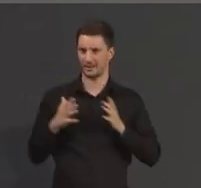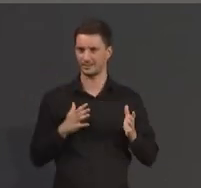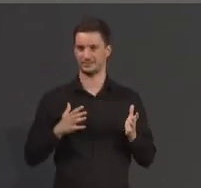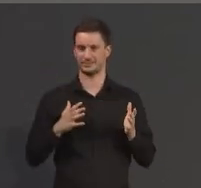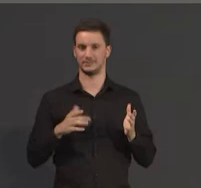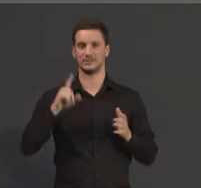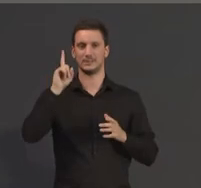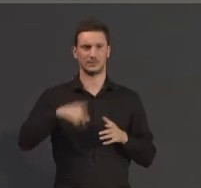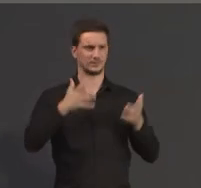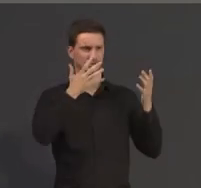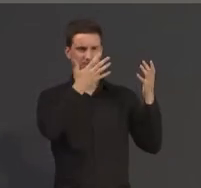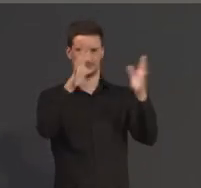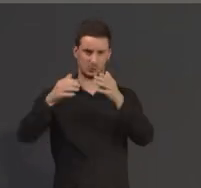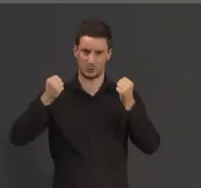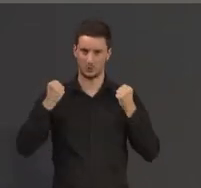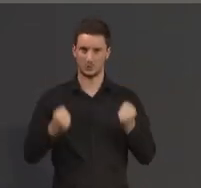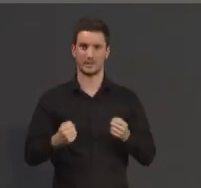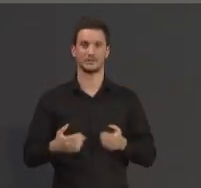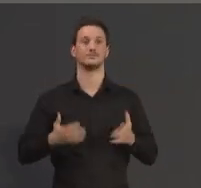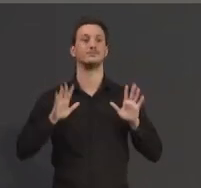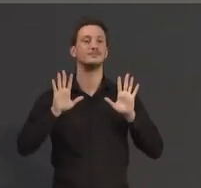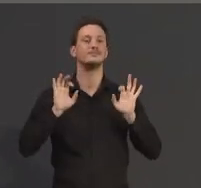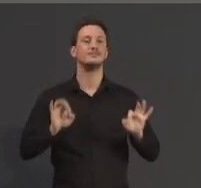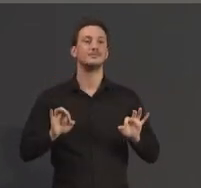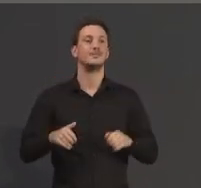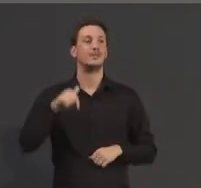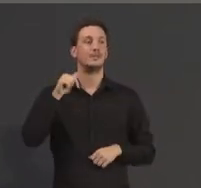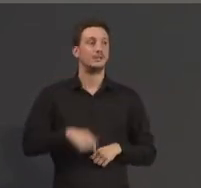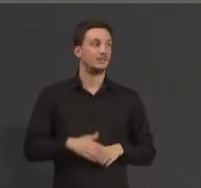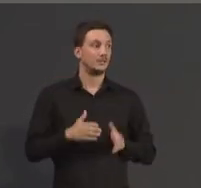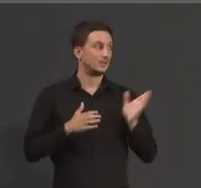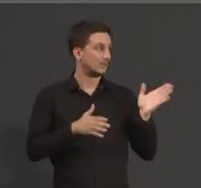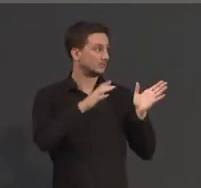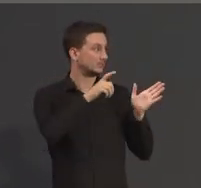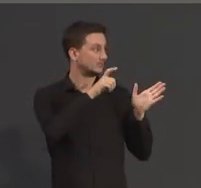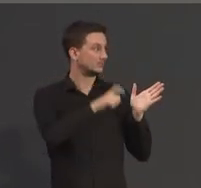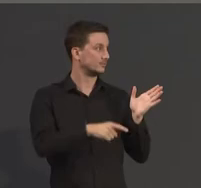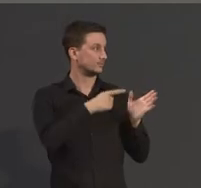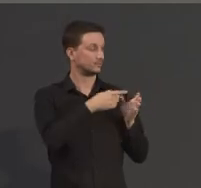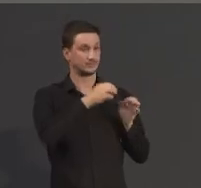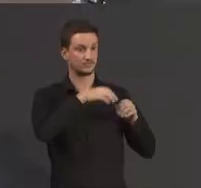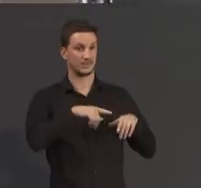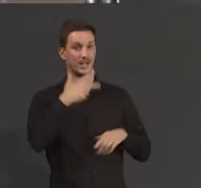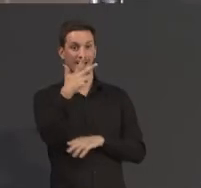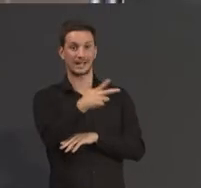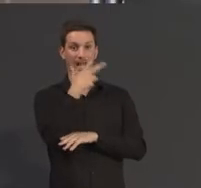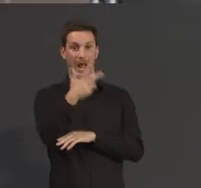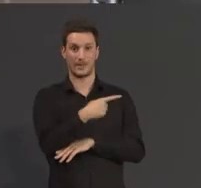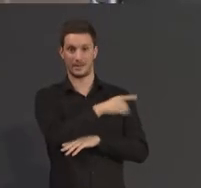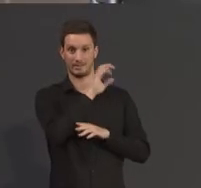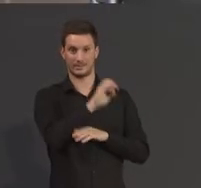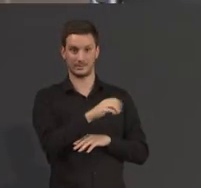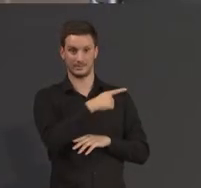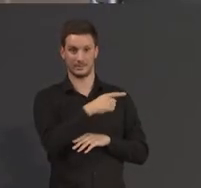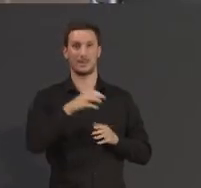aplaudeixin enèrgicament. I per cert, aquella és la vostra càmera quan passeu